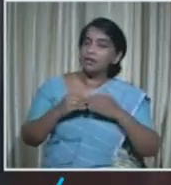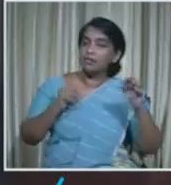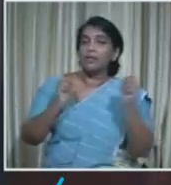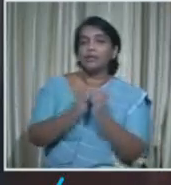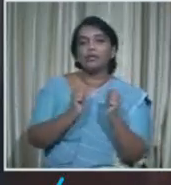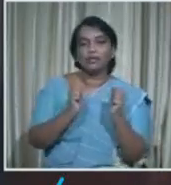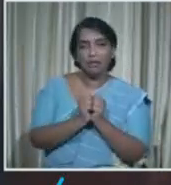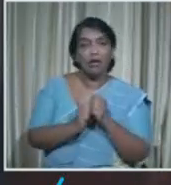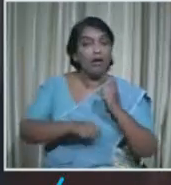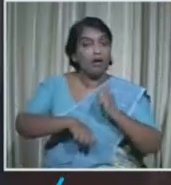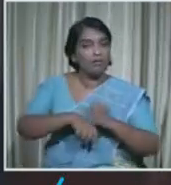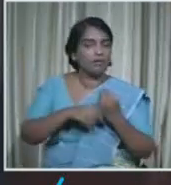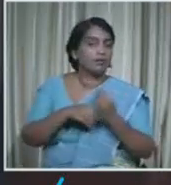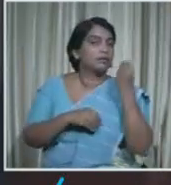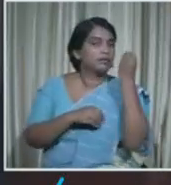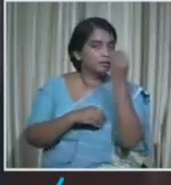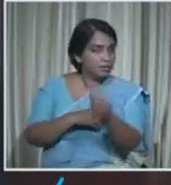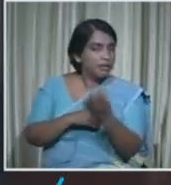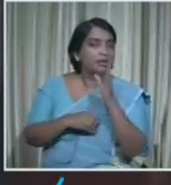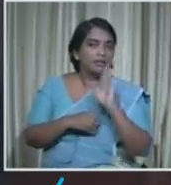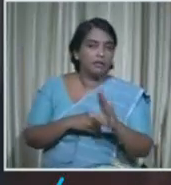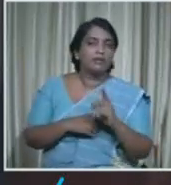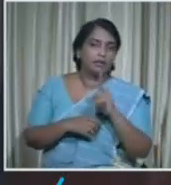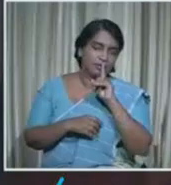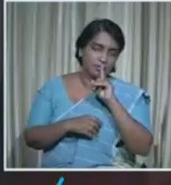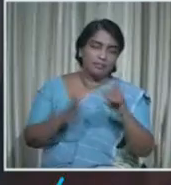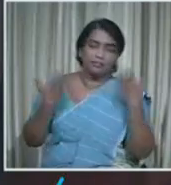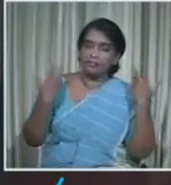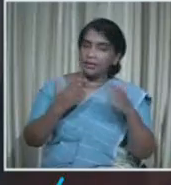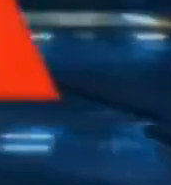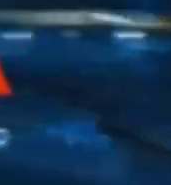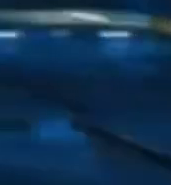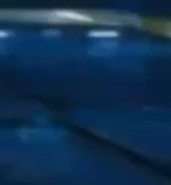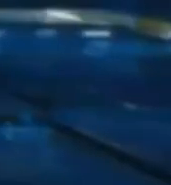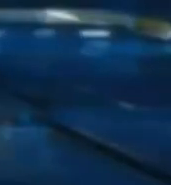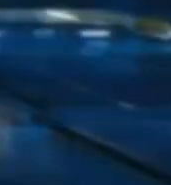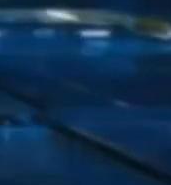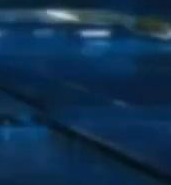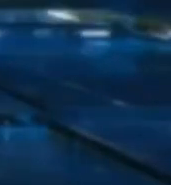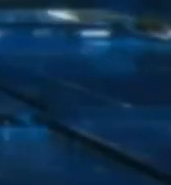අවස්ථාව උදා කර දෙන්න කියන එක ඉල්ලමින් මන් යනවා සිද්ධාර්ථ මන්ත්‍රීතුමා